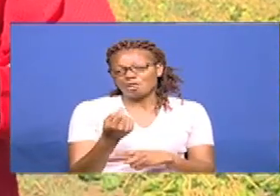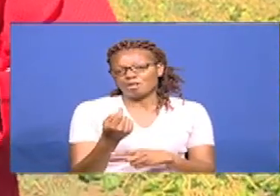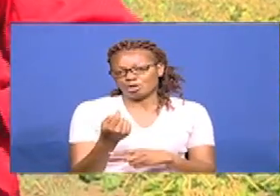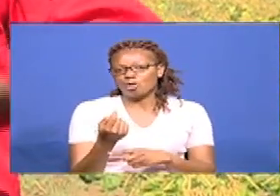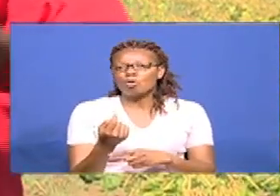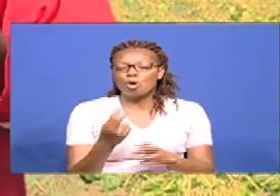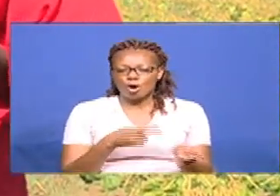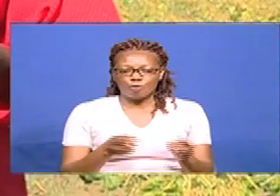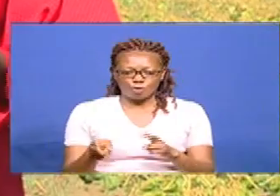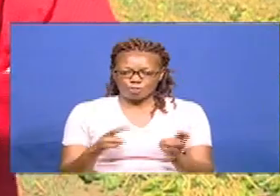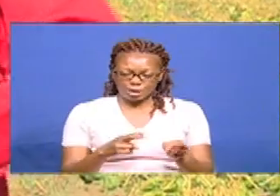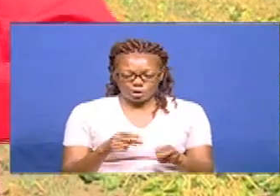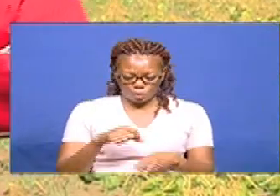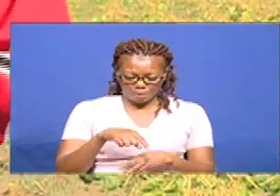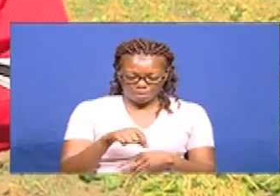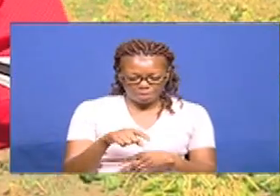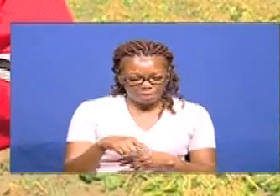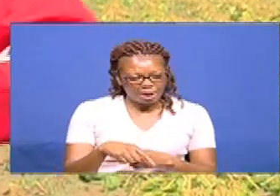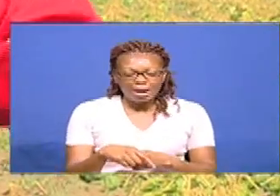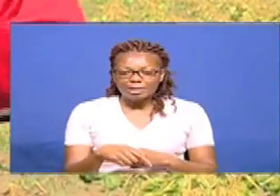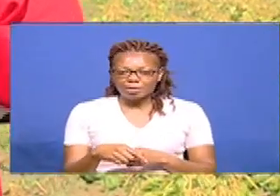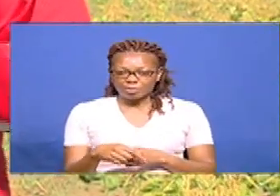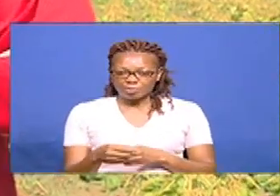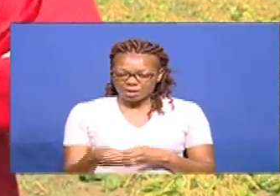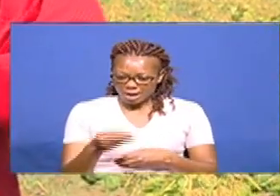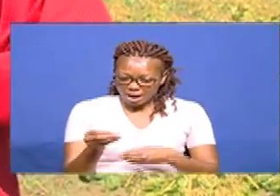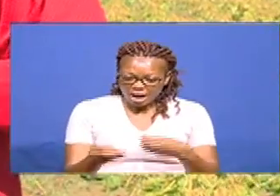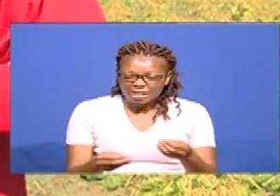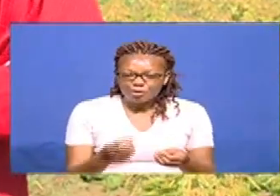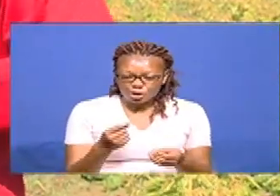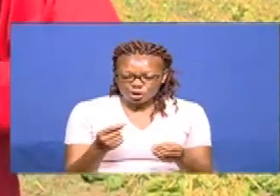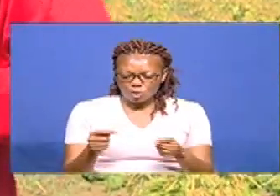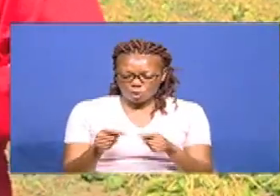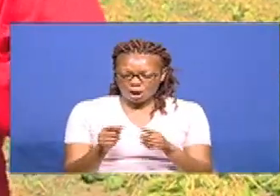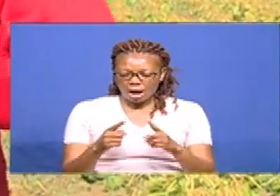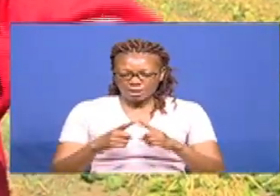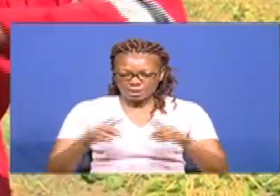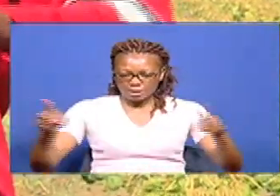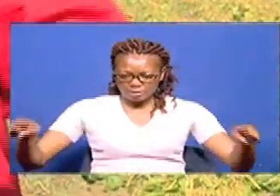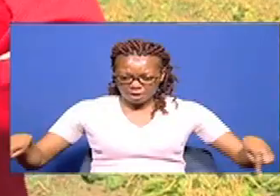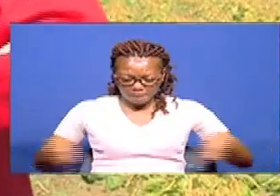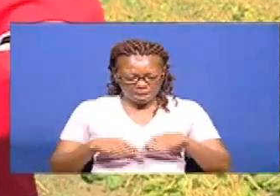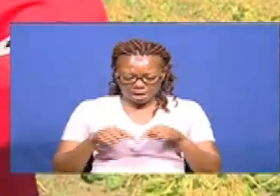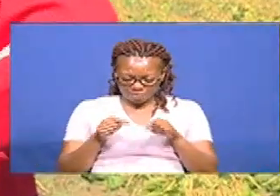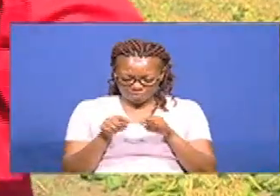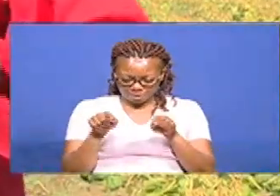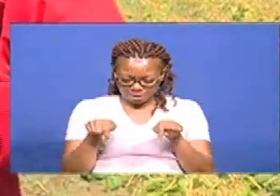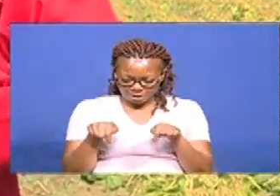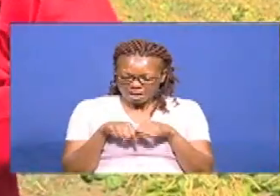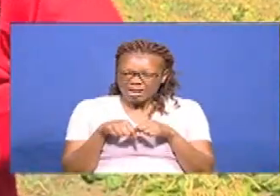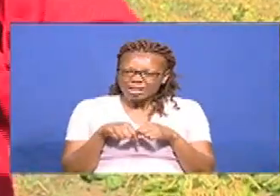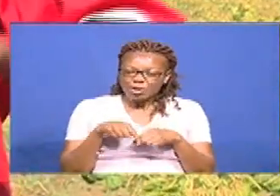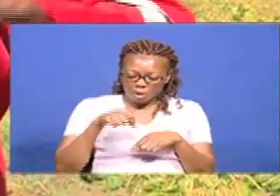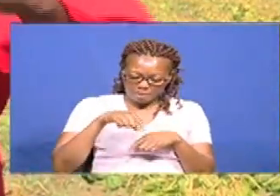tuangalie kama nitapanda nione kama itanipendeza. Kaniambia sitakupea ni kuambia upande shamba lako lote. Lakini kadogo tu upande